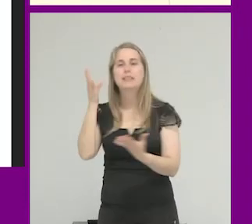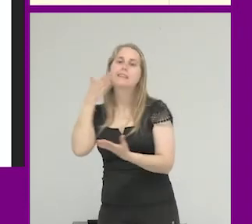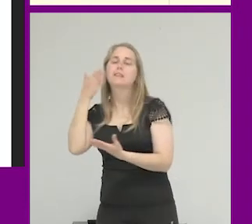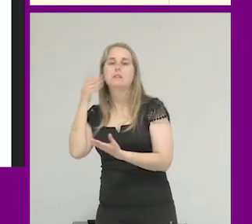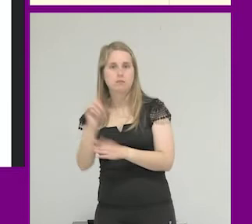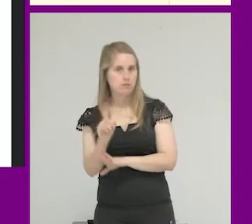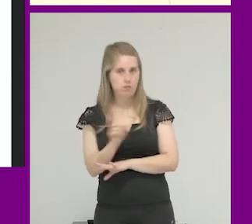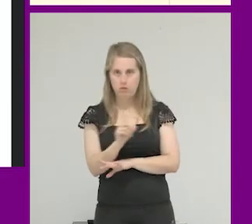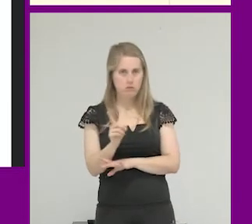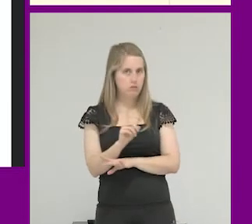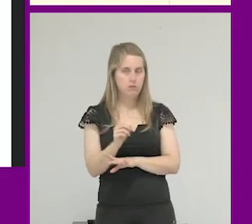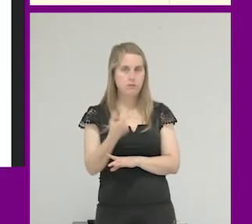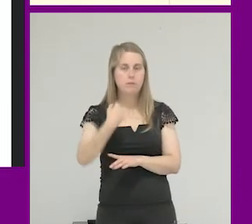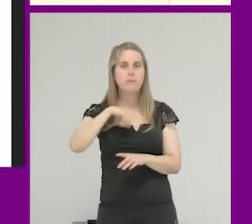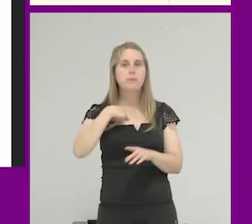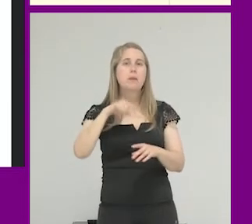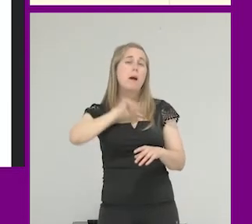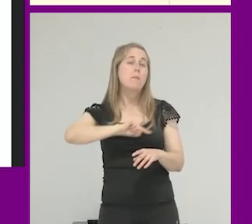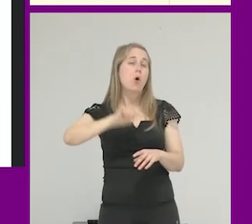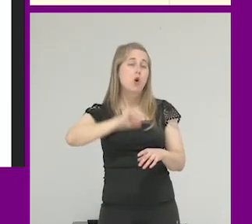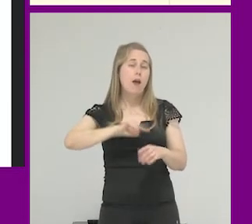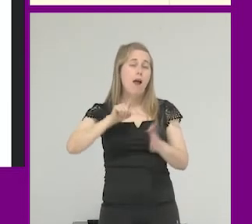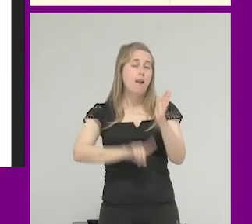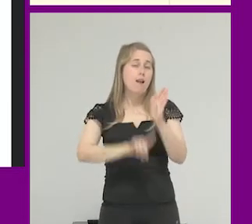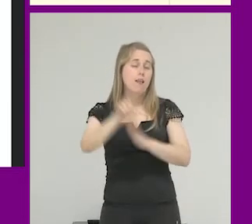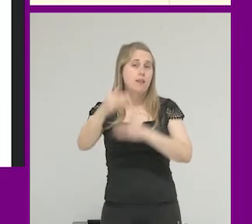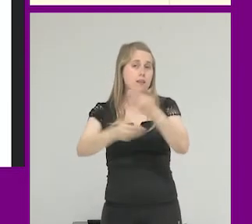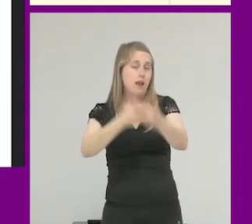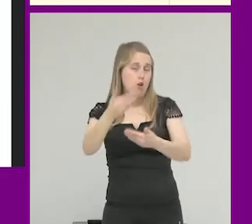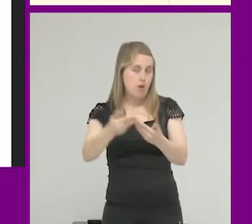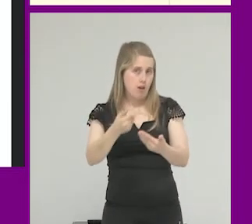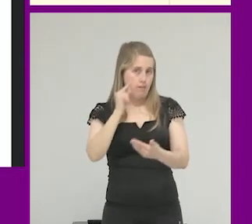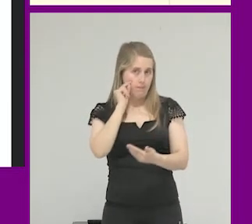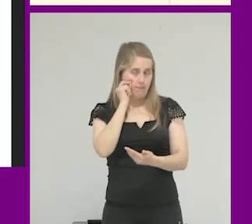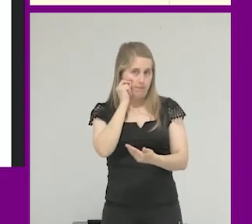bai, moralaren garapenaren kontu hori kontutan hartuta,